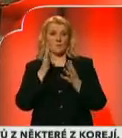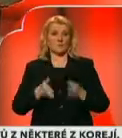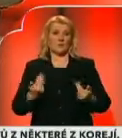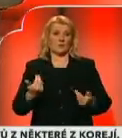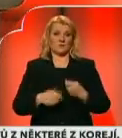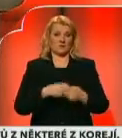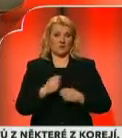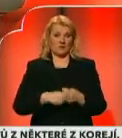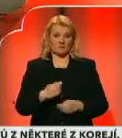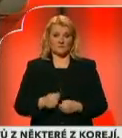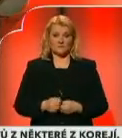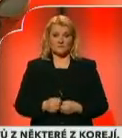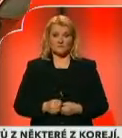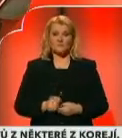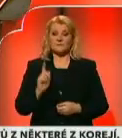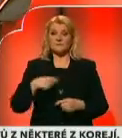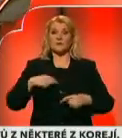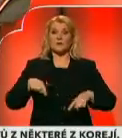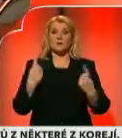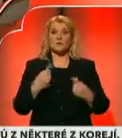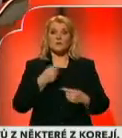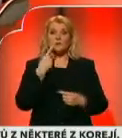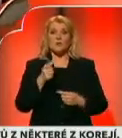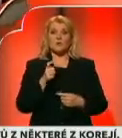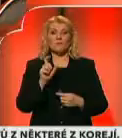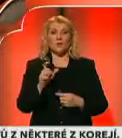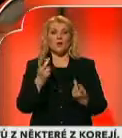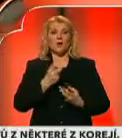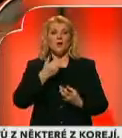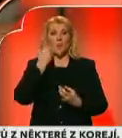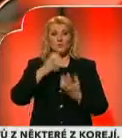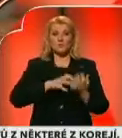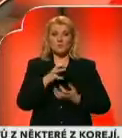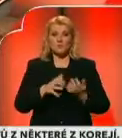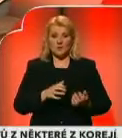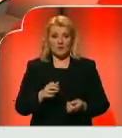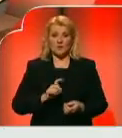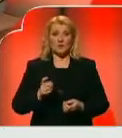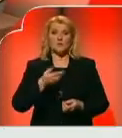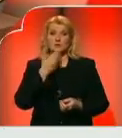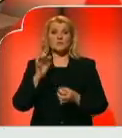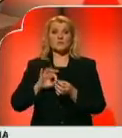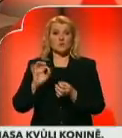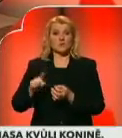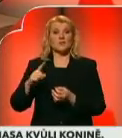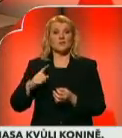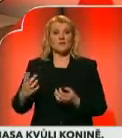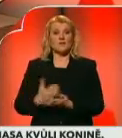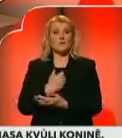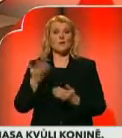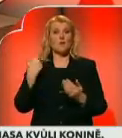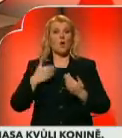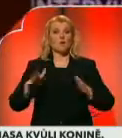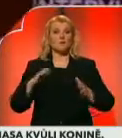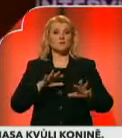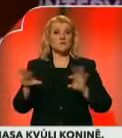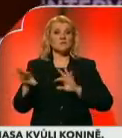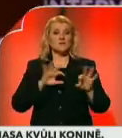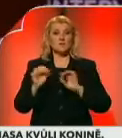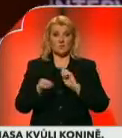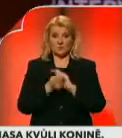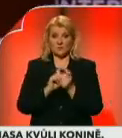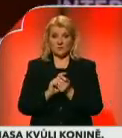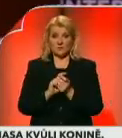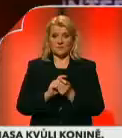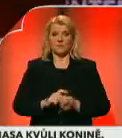jednoznačně. A musím se ohradit proti tomu slovu blamáž, protože Česká spořitelna zvítězila v otevřeném výběrovém řízení, do kterého se